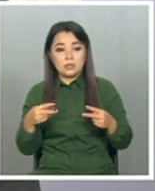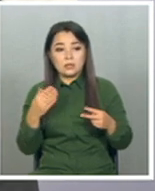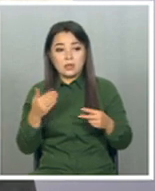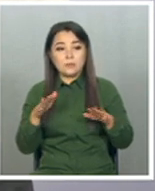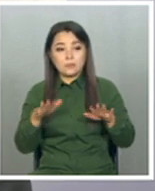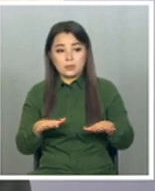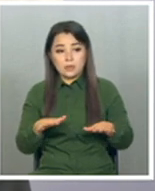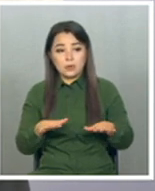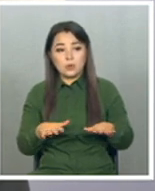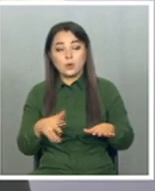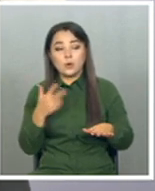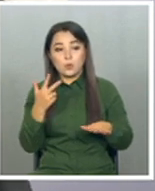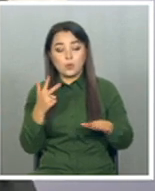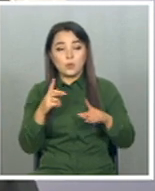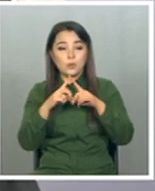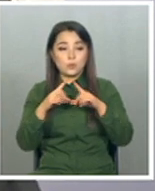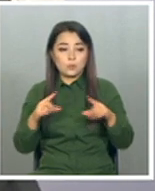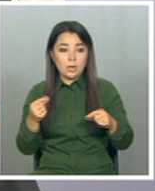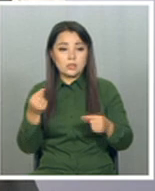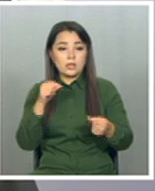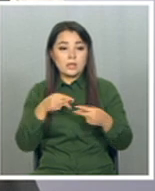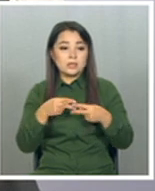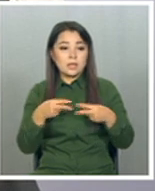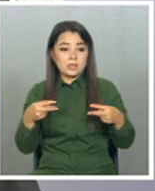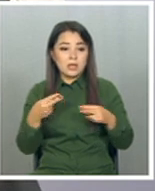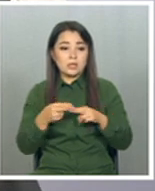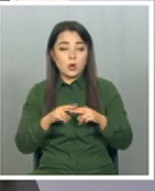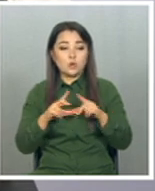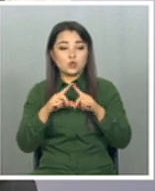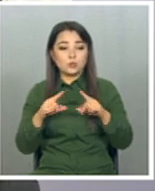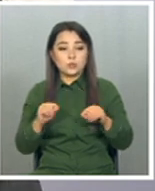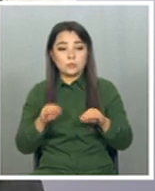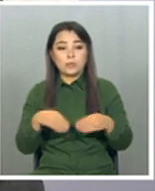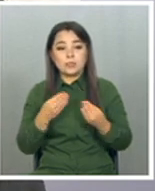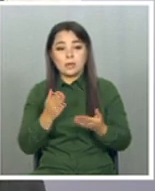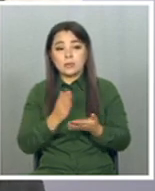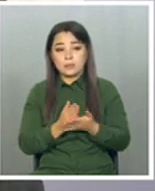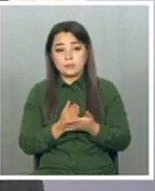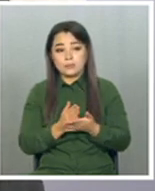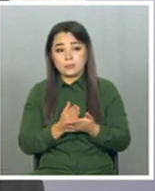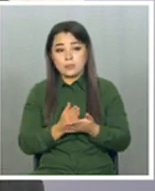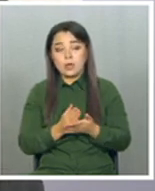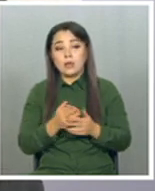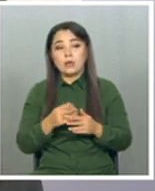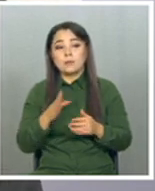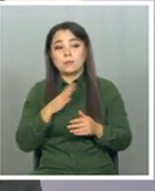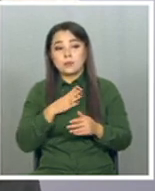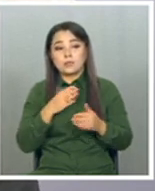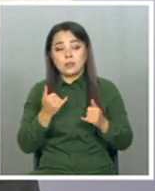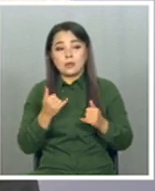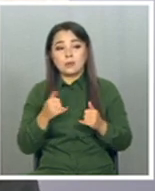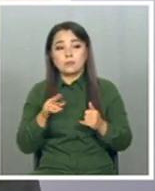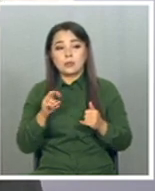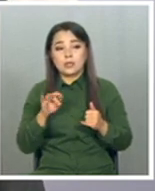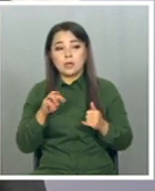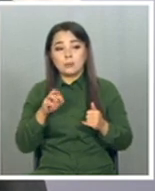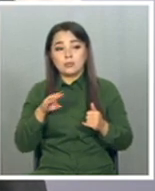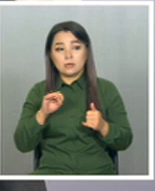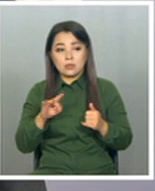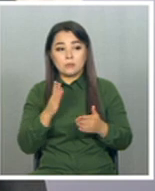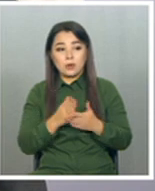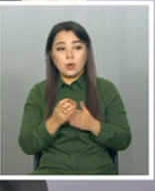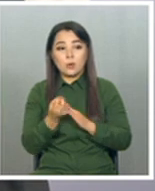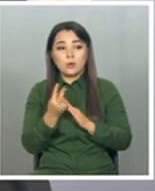яғни үш қабырғасы да өзара тең үш бұрыш берілген. Және периметр бізде 12